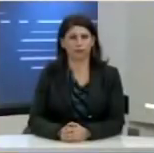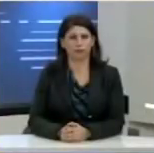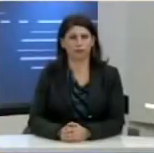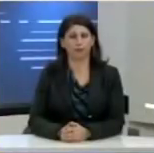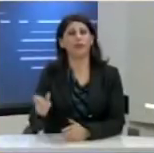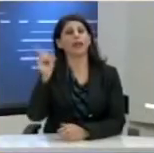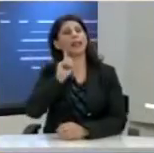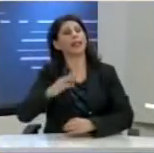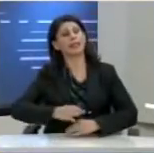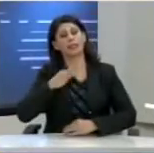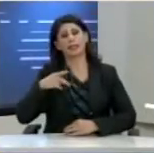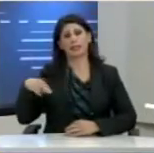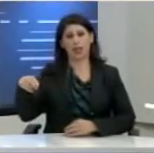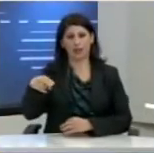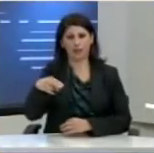Κυρίες και κύριοι συνάδελφοι,